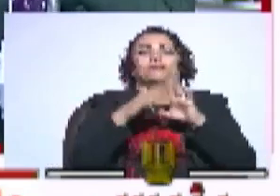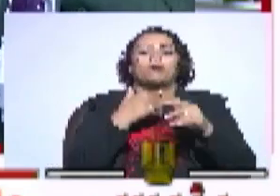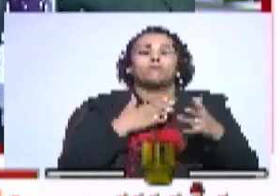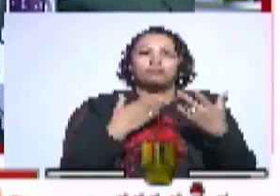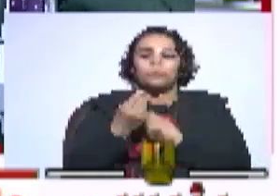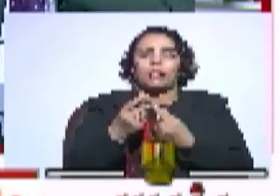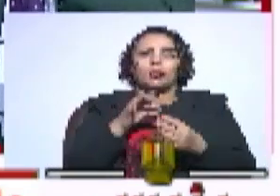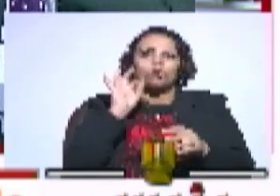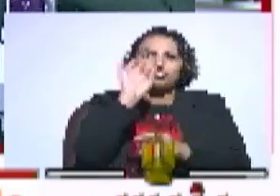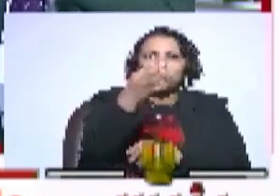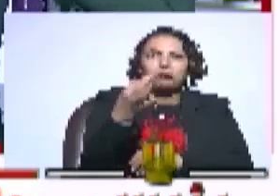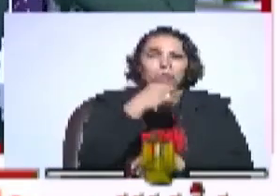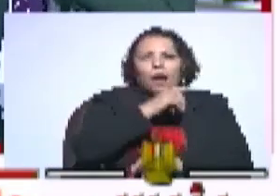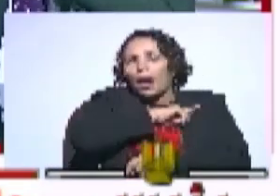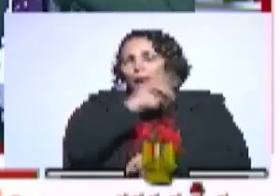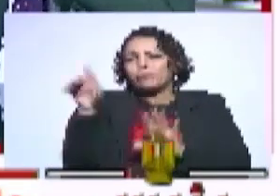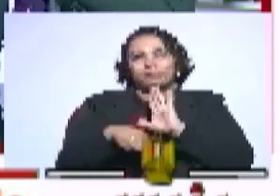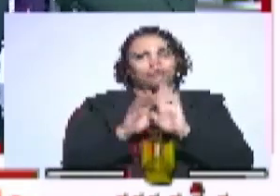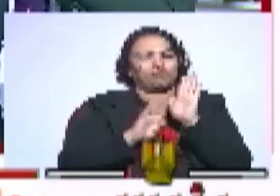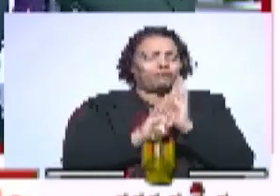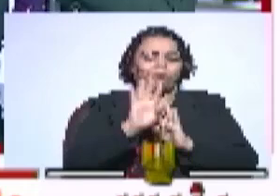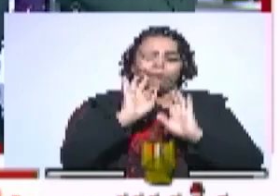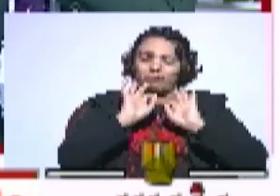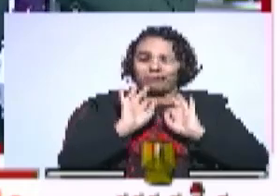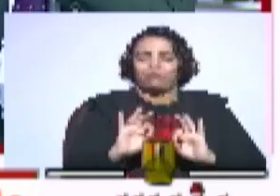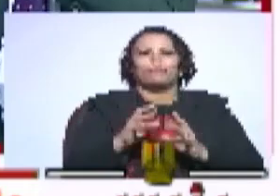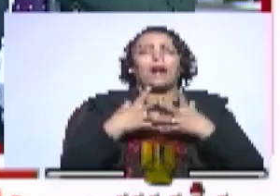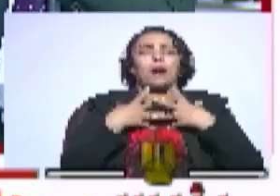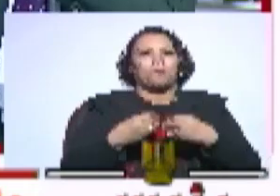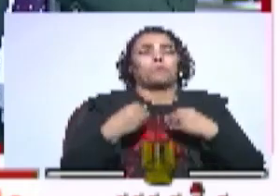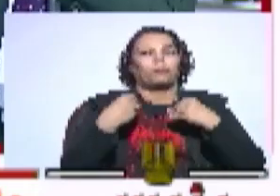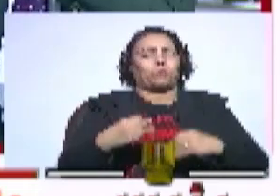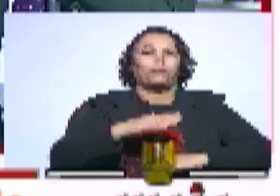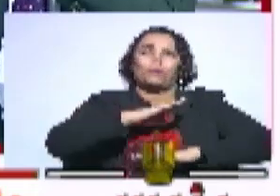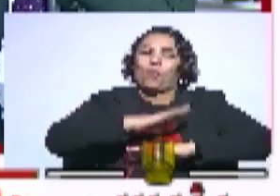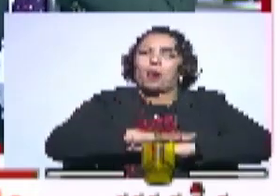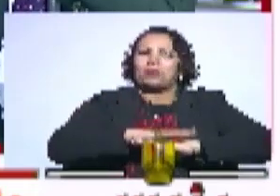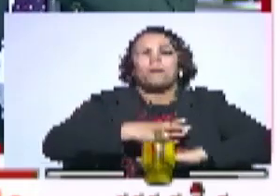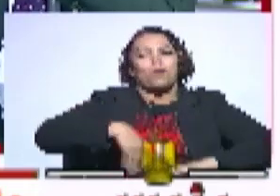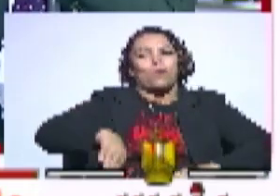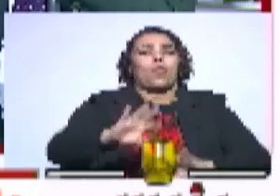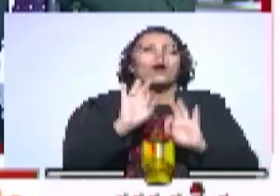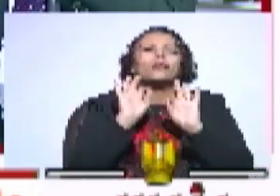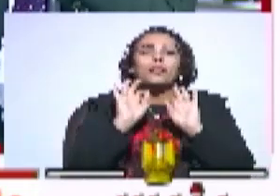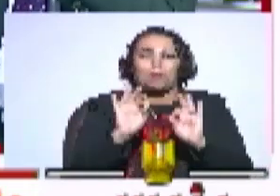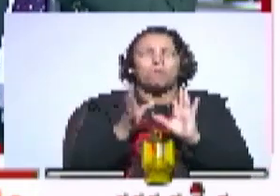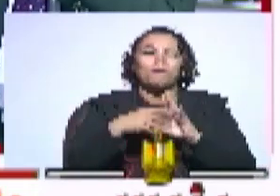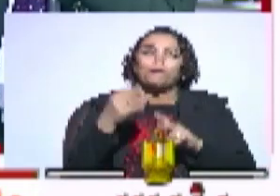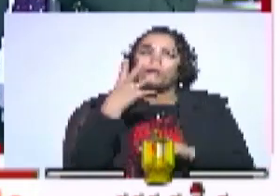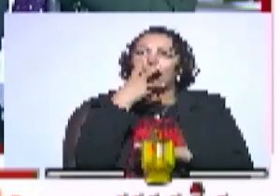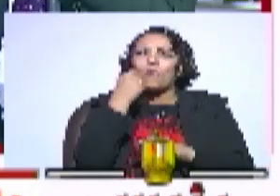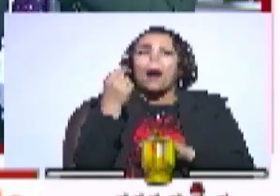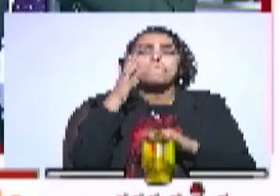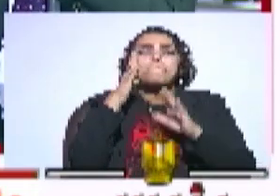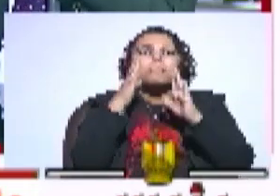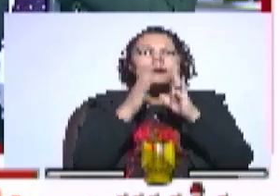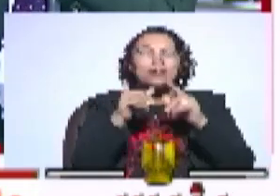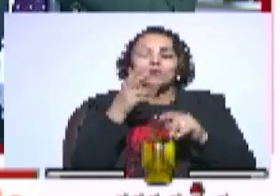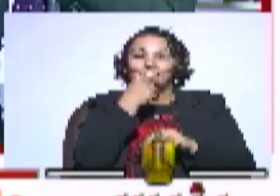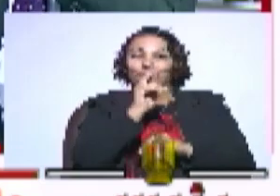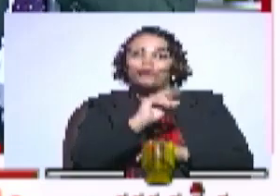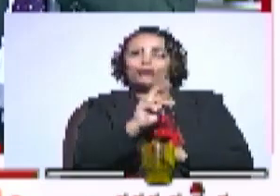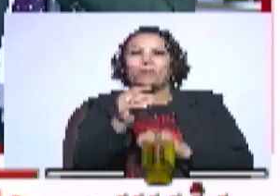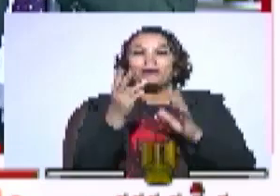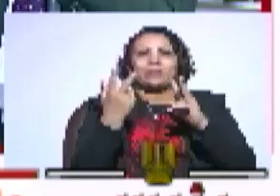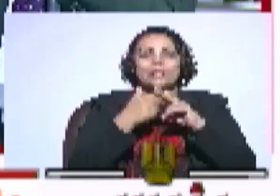أحد في تجاوز تجاه الآخر بشكل شخصي، بل كان المنافسة بكل احترام وتقدير، بروح مصرية تشبه